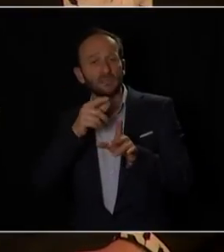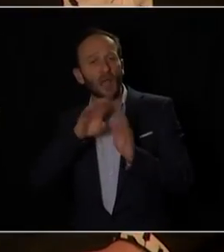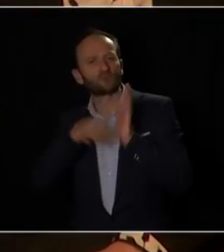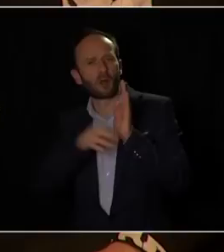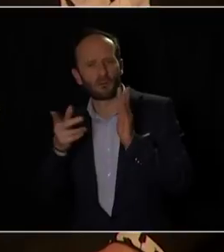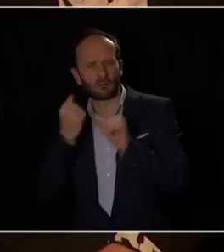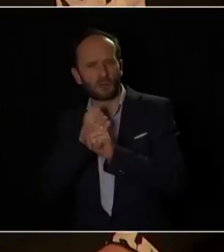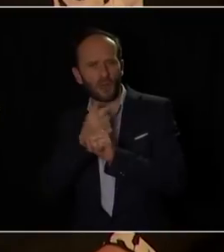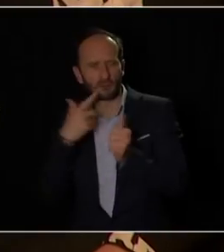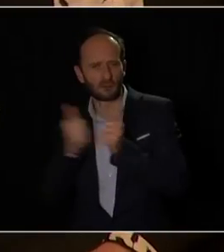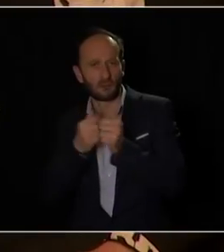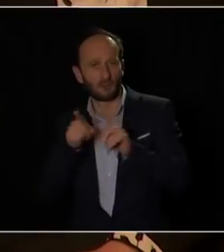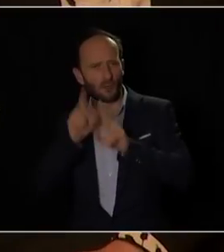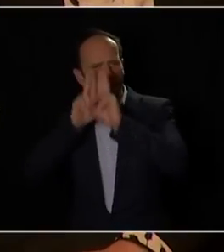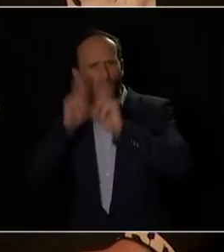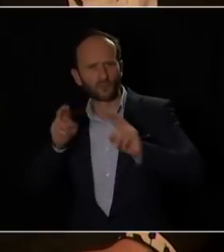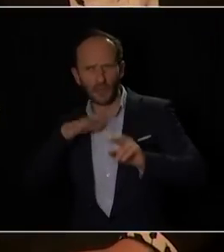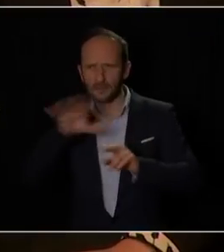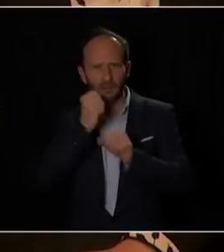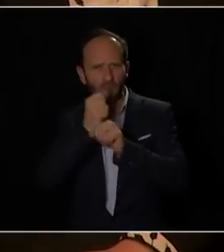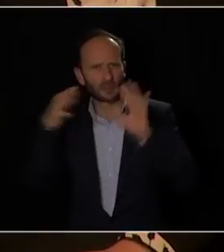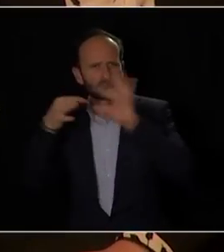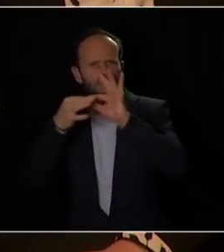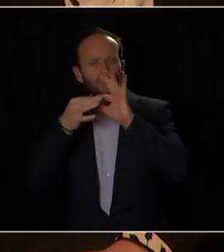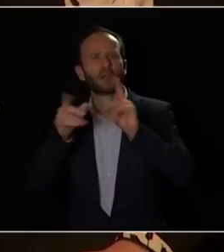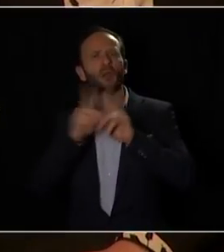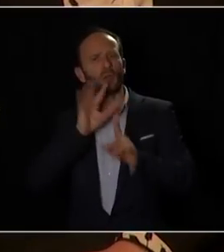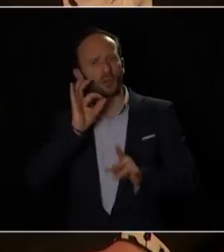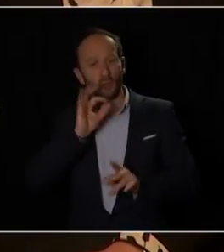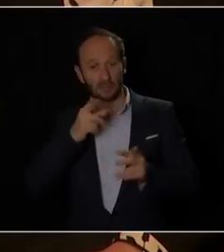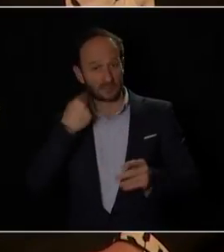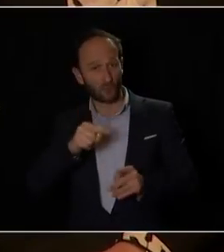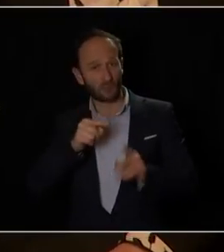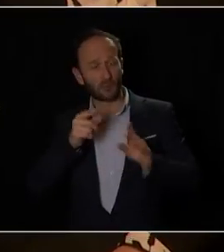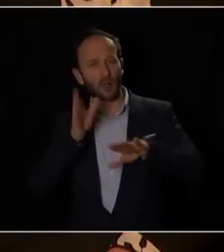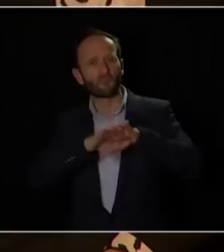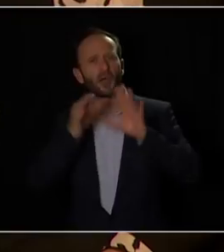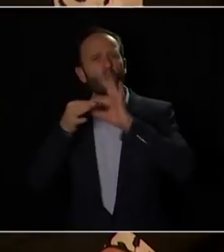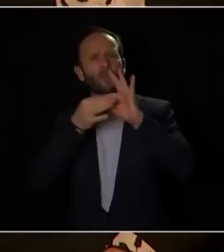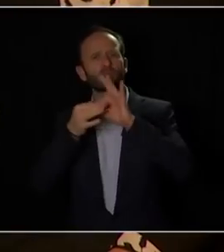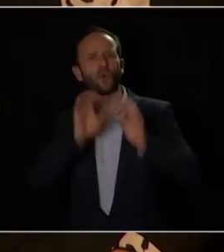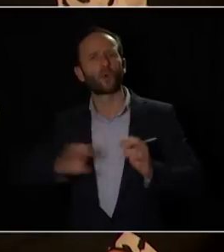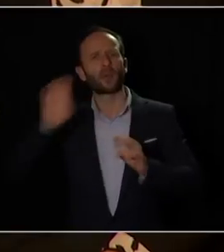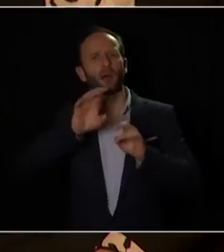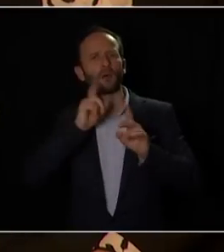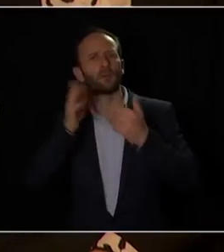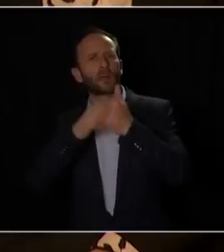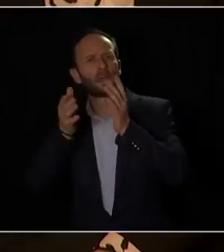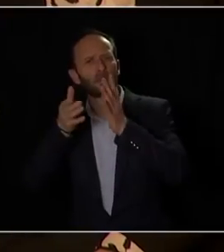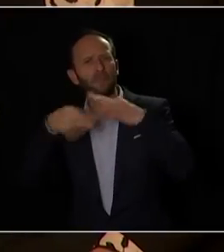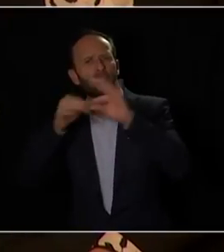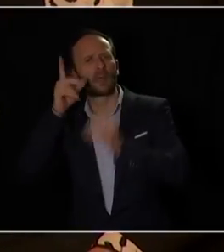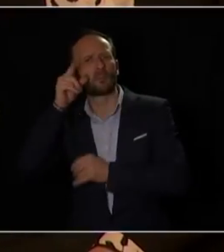que Dijon s'est rapproché dans le cadre de la coopération européenne de la République tchèque. J'ai